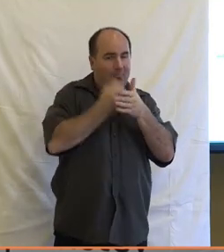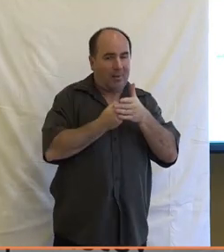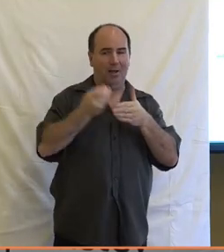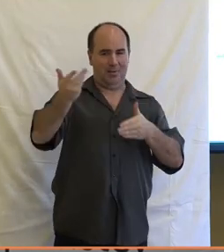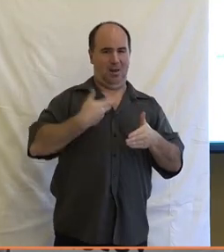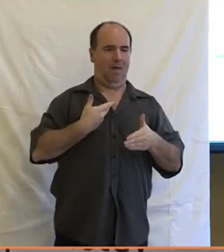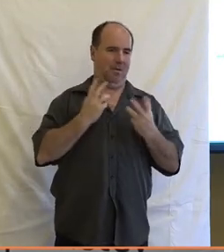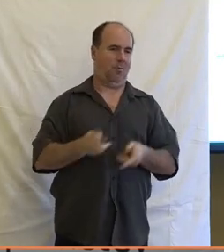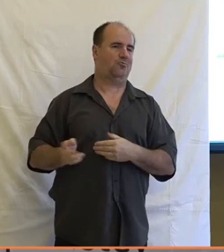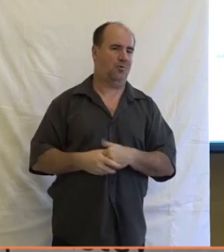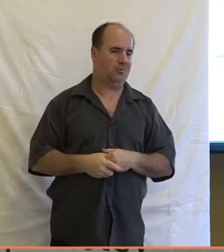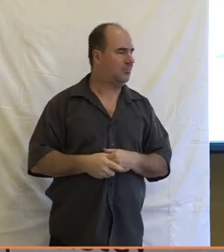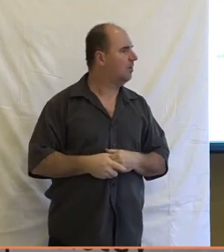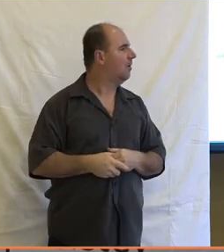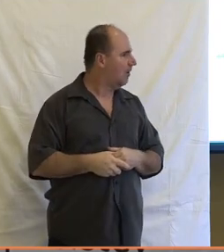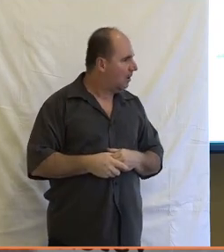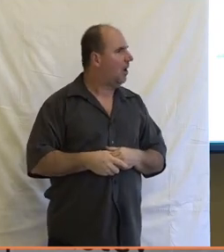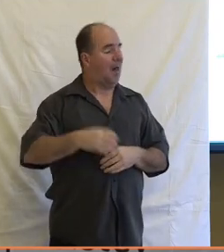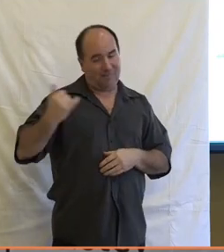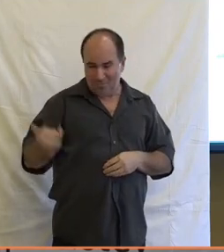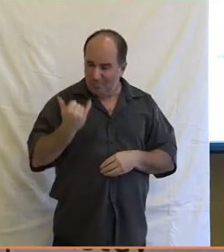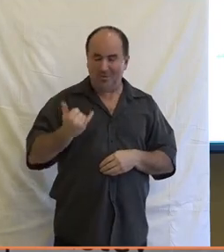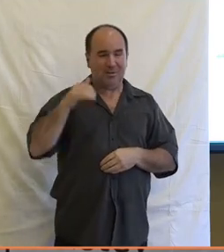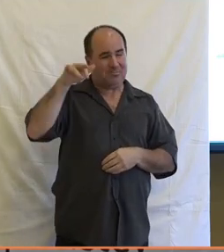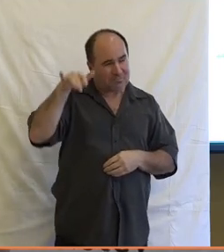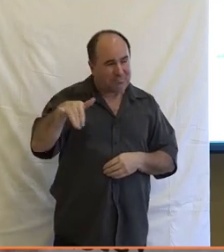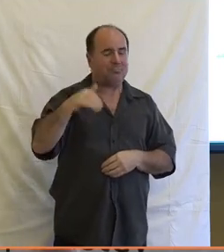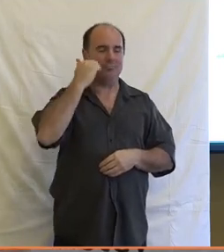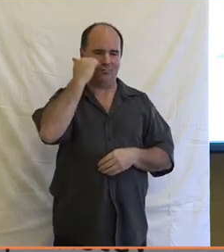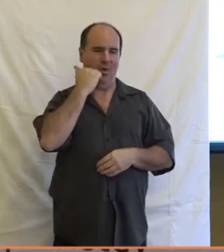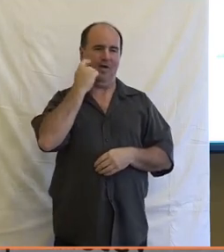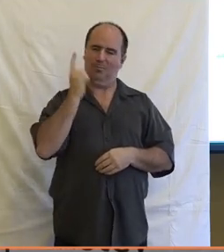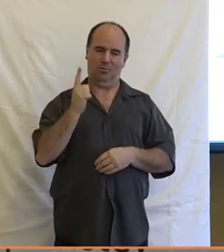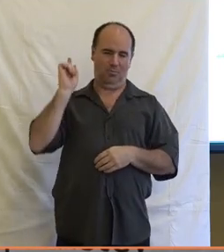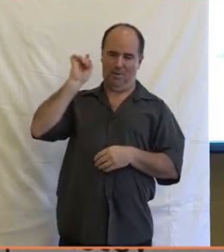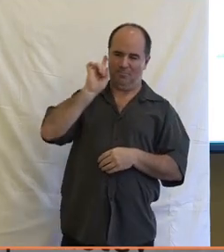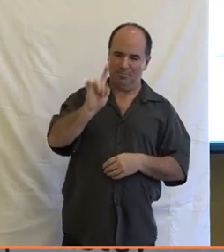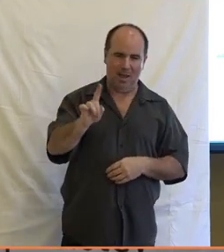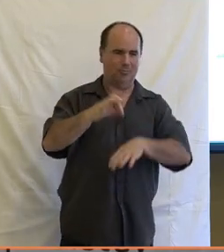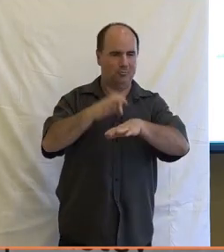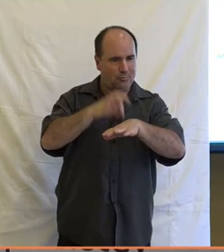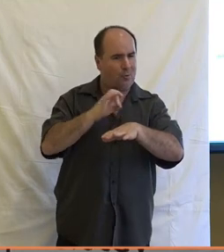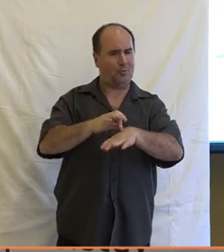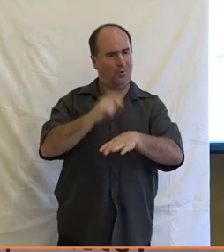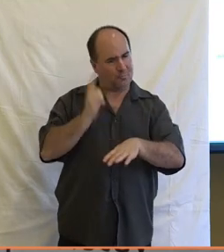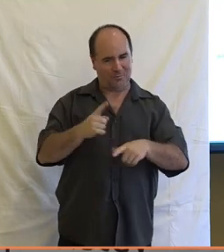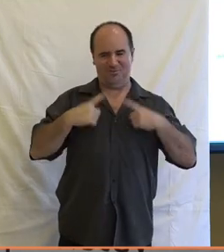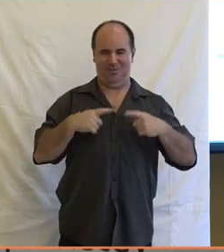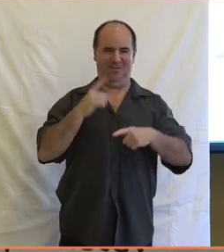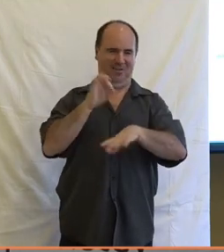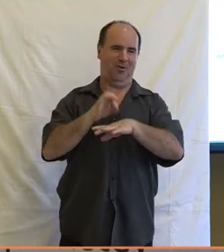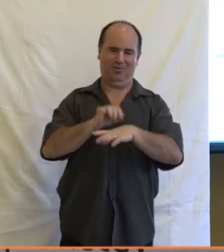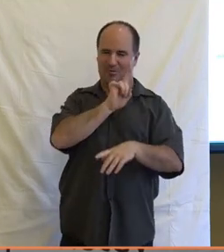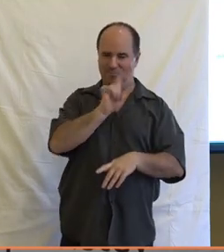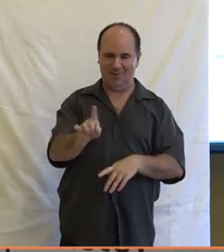způsobem pomohly. Ale vždycky tam musí být nějaký, řeknu, ten člověk, takže já bych se to asi v mojí ani příští generaci ještě asi nebál a myslím si, že zatím